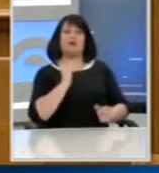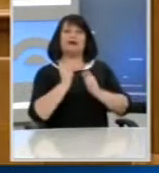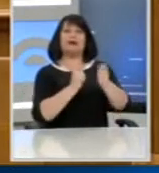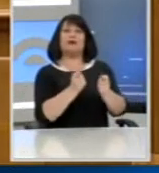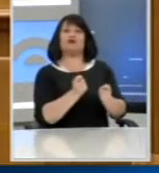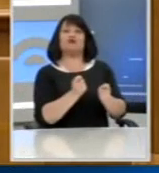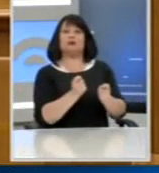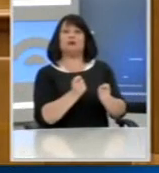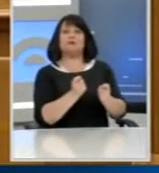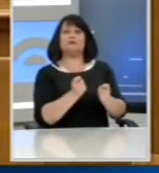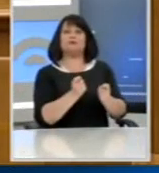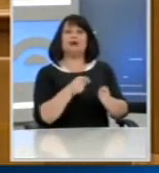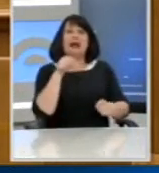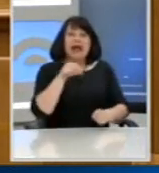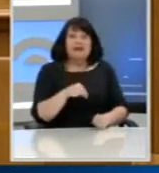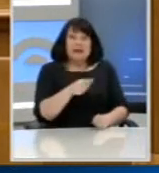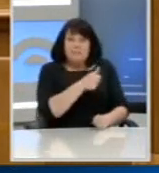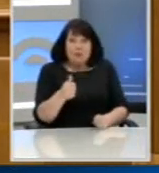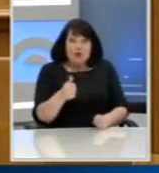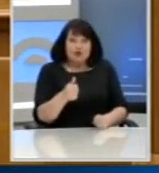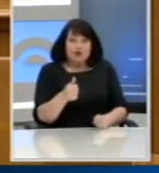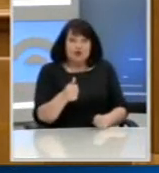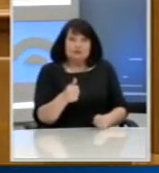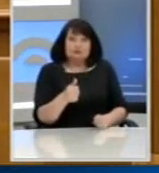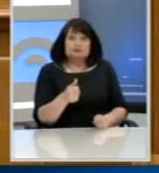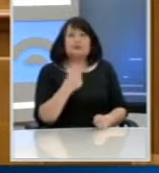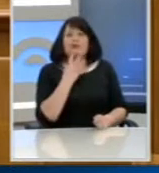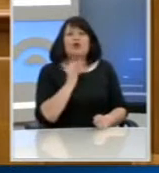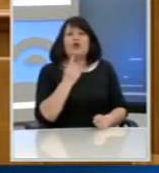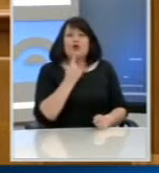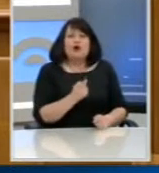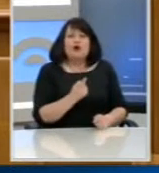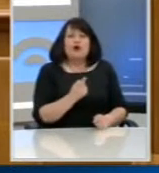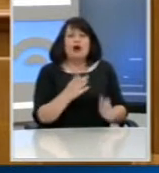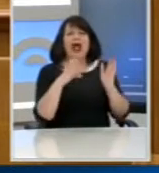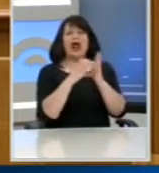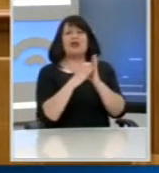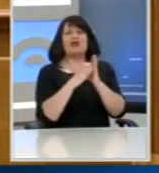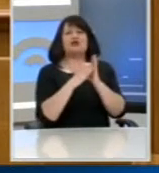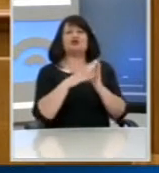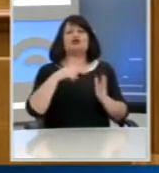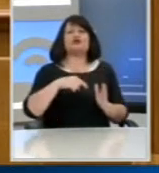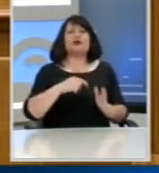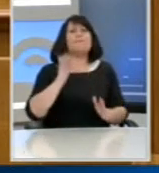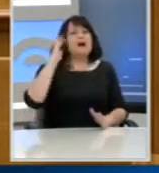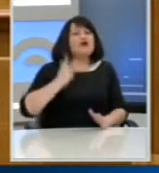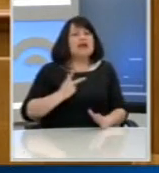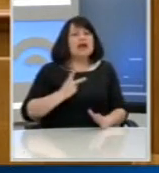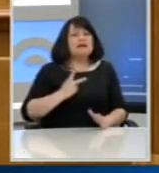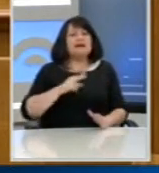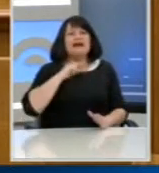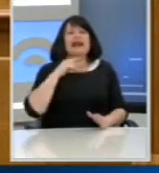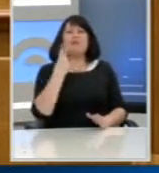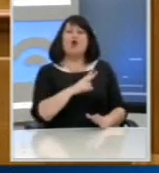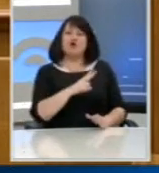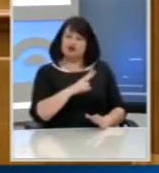Αυτά που εισέπραξε μόνο, και το λέω αυτό διότι ήταν ένα άρθρο του κ. Παπαδόπουλου, του γαμπρού της κ. Μπακογιάννη, στελέχους